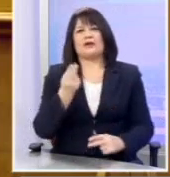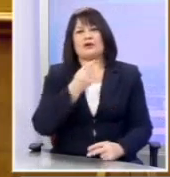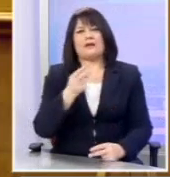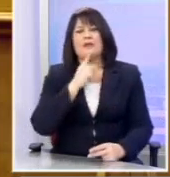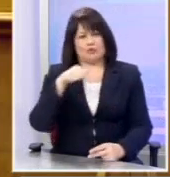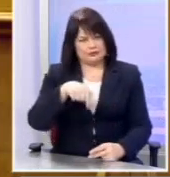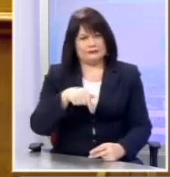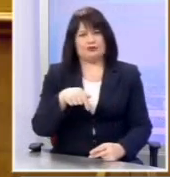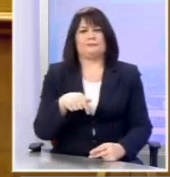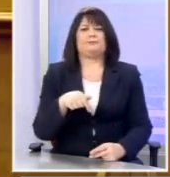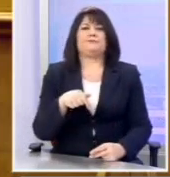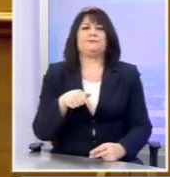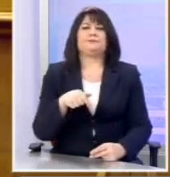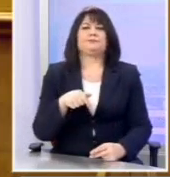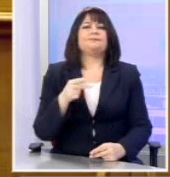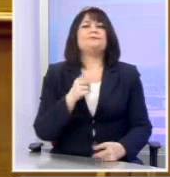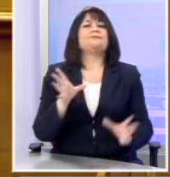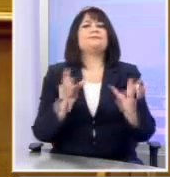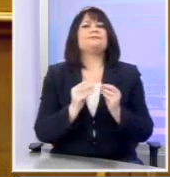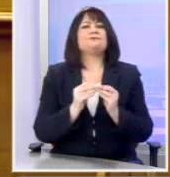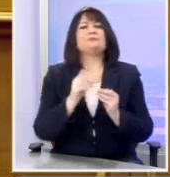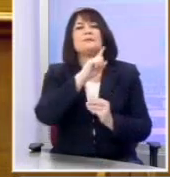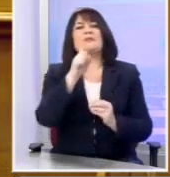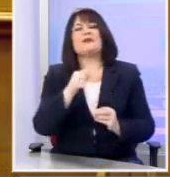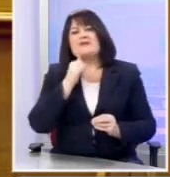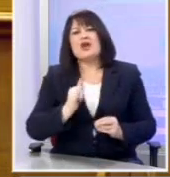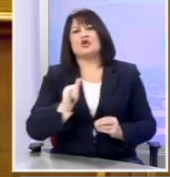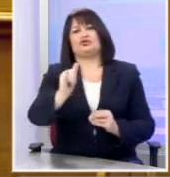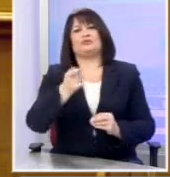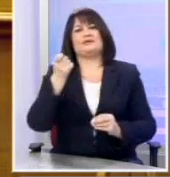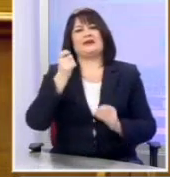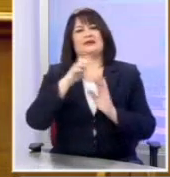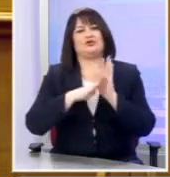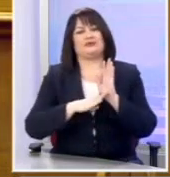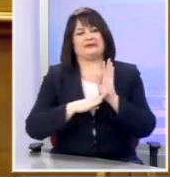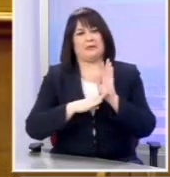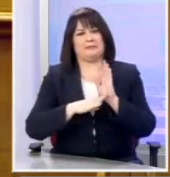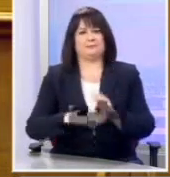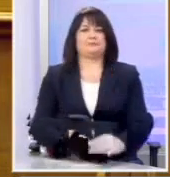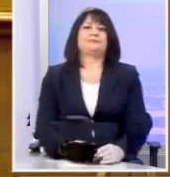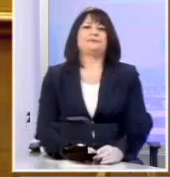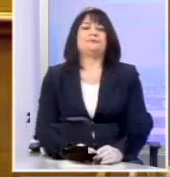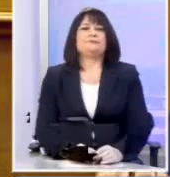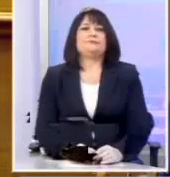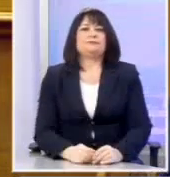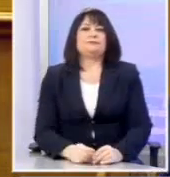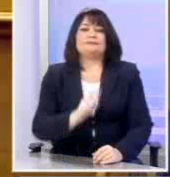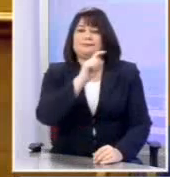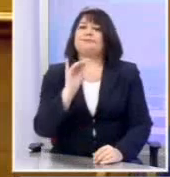αυτό που αφορά τη βιωσιμότητα του ασφαλιστικού μας συστήματος. Γιατί στο